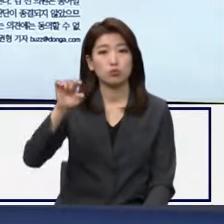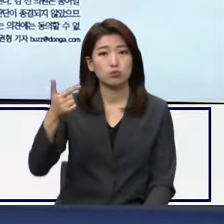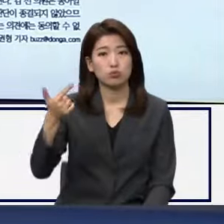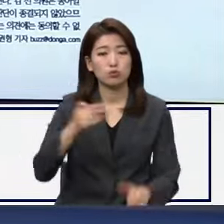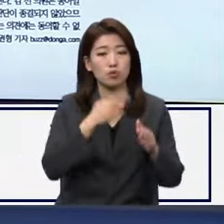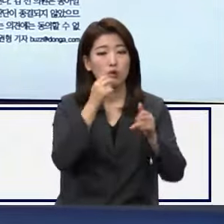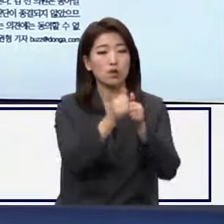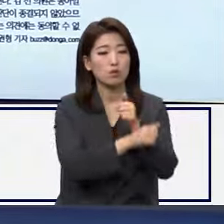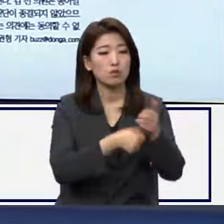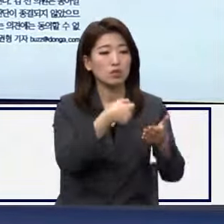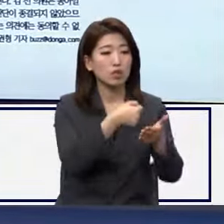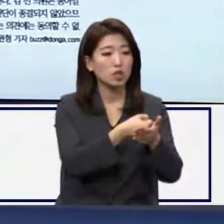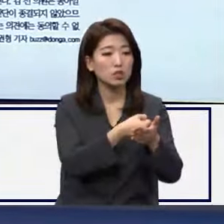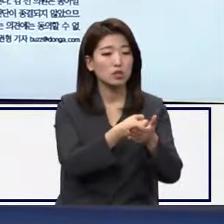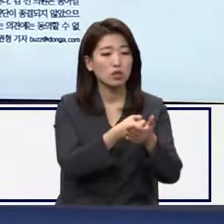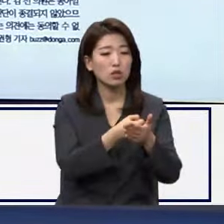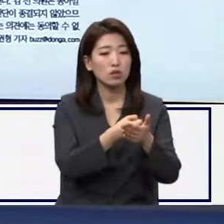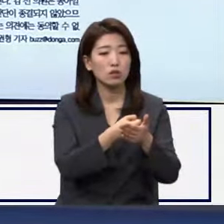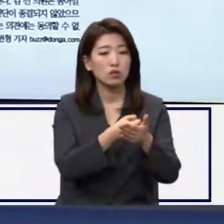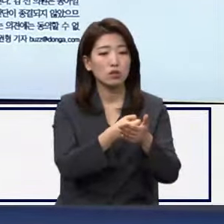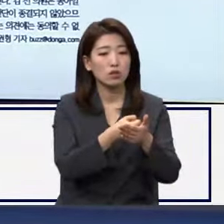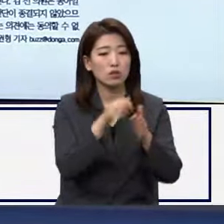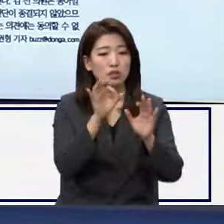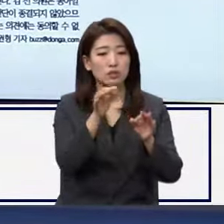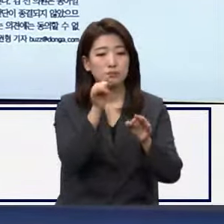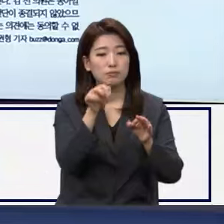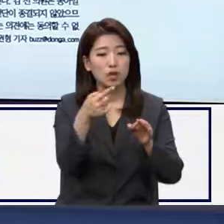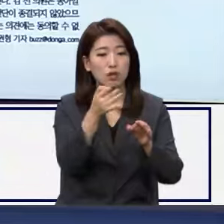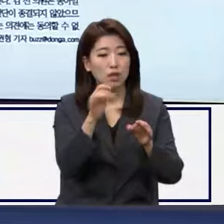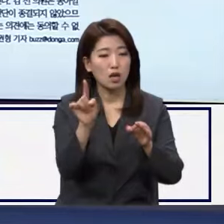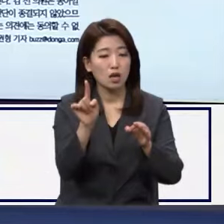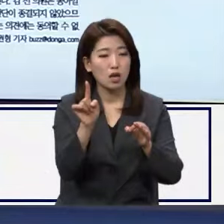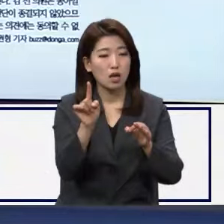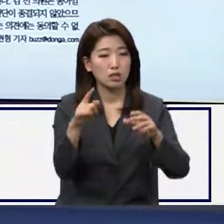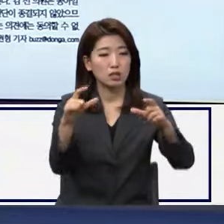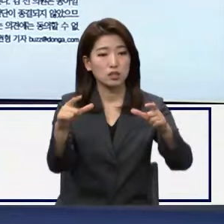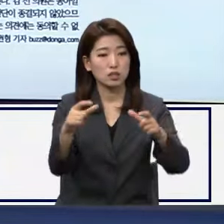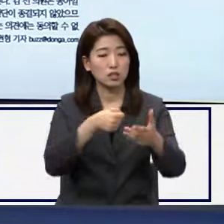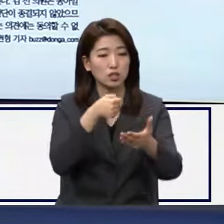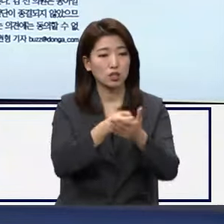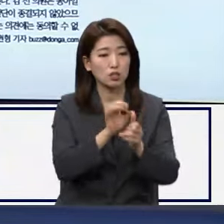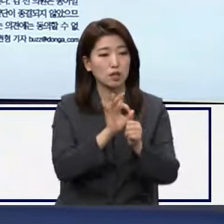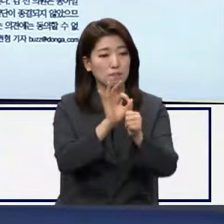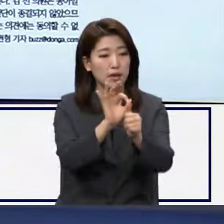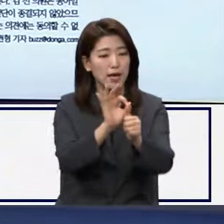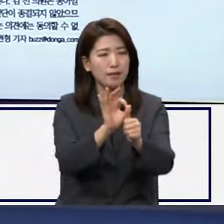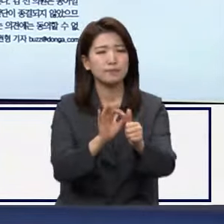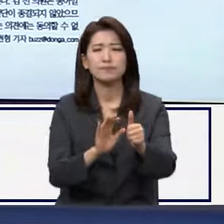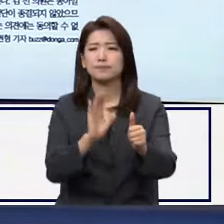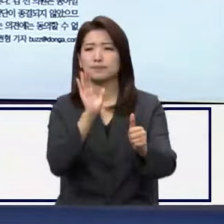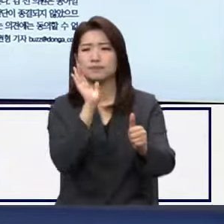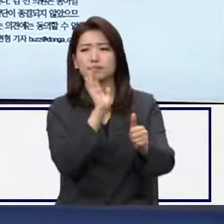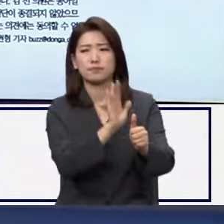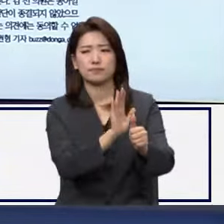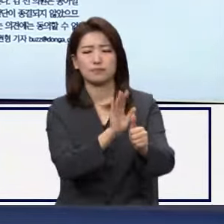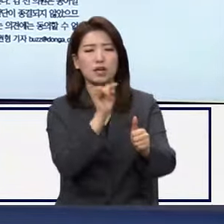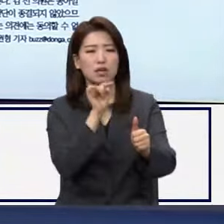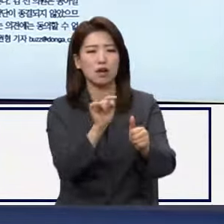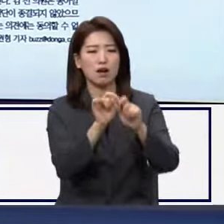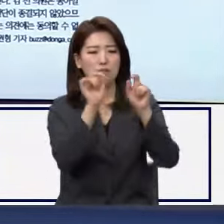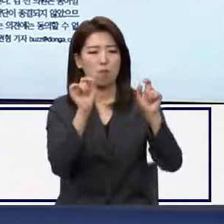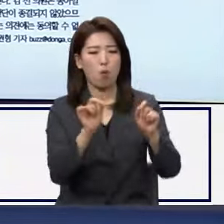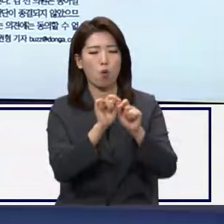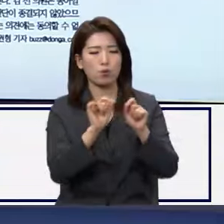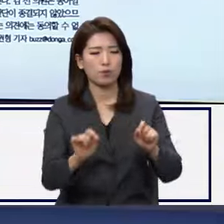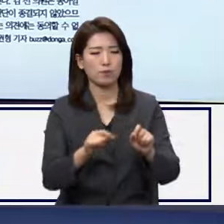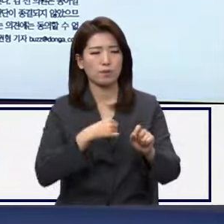공천 보류입니다네 어제 김현아 전 의원에 대해서 지금 고향 갑이죠 아 아니 고향 정에 고향